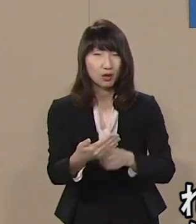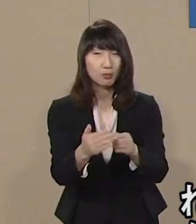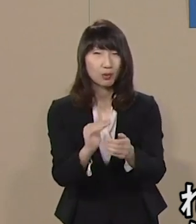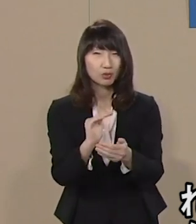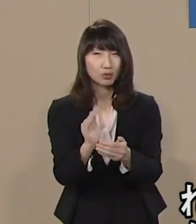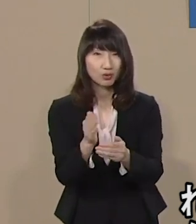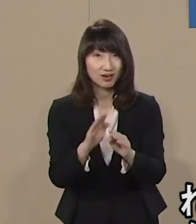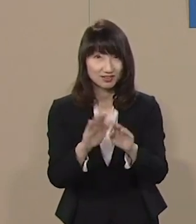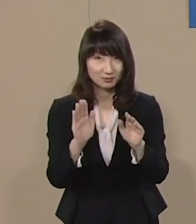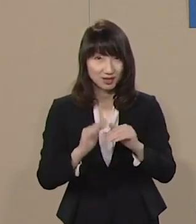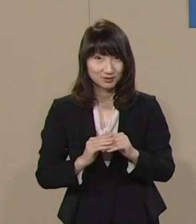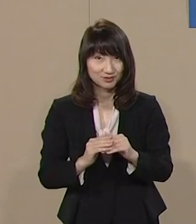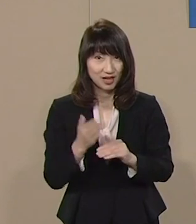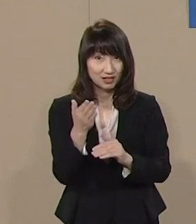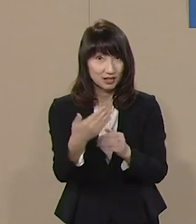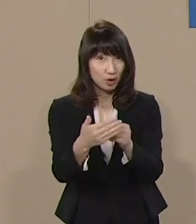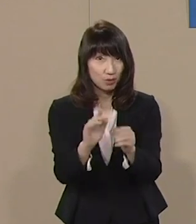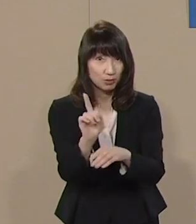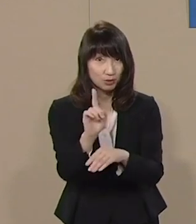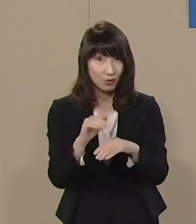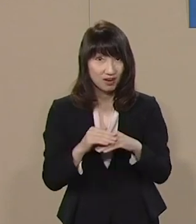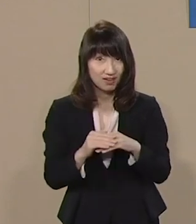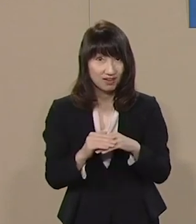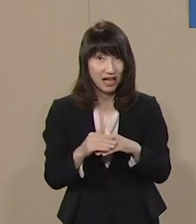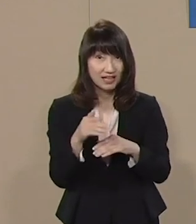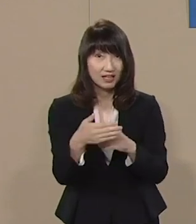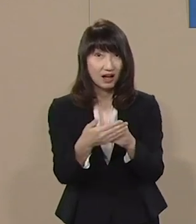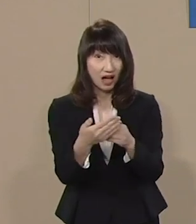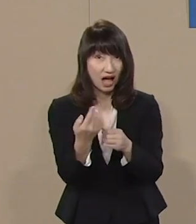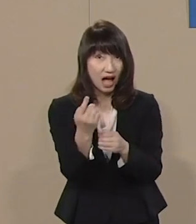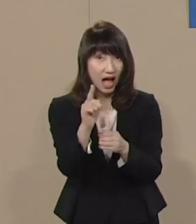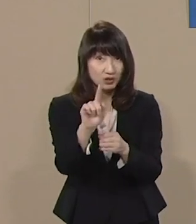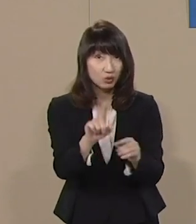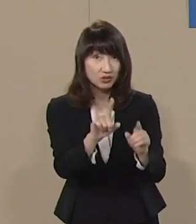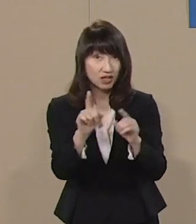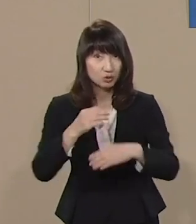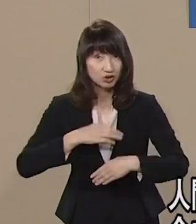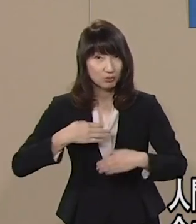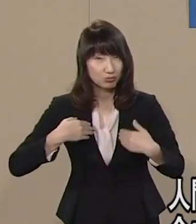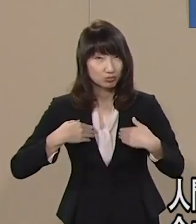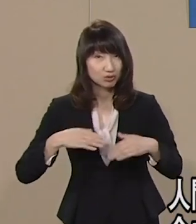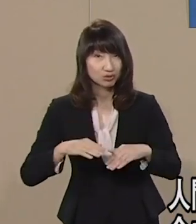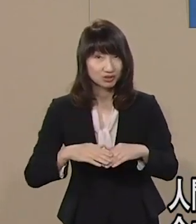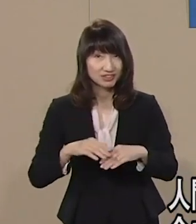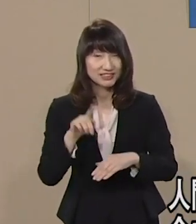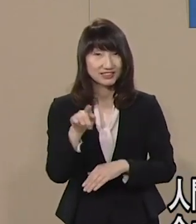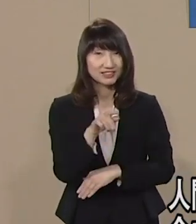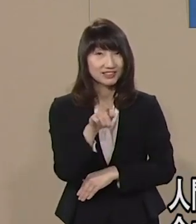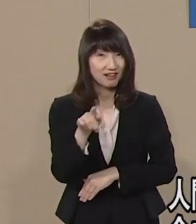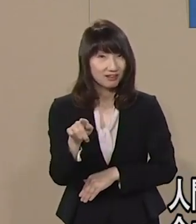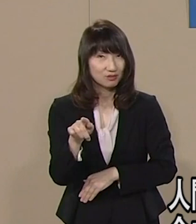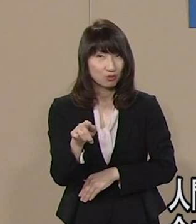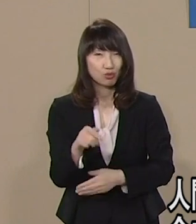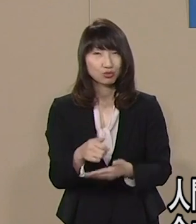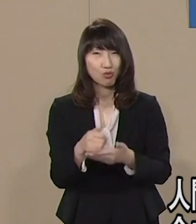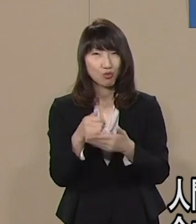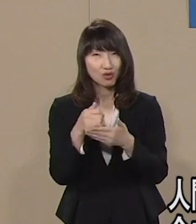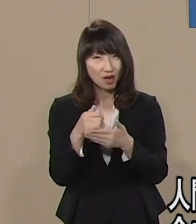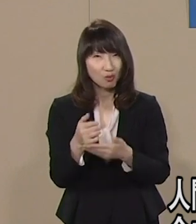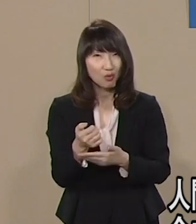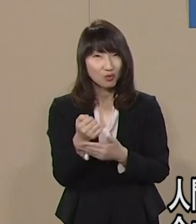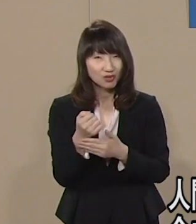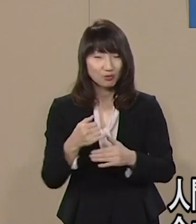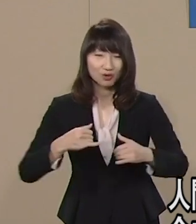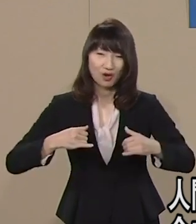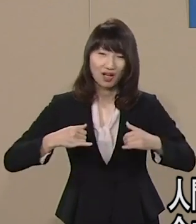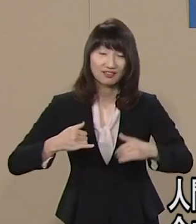を守ることから始まるあなたを守るとは新がその生活を心配せず人間の尊厳を失わず胸を張っ